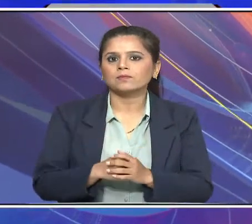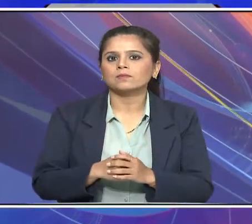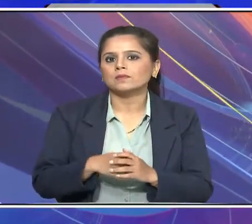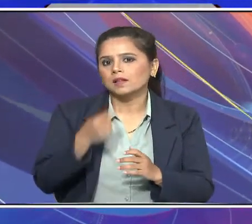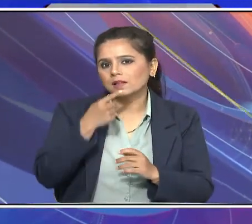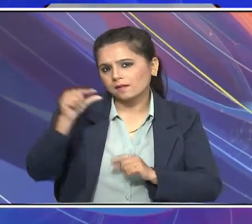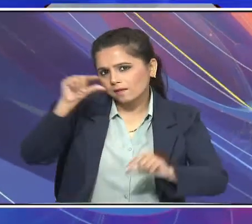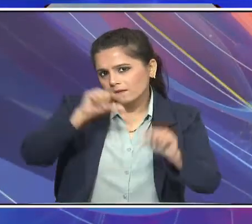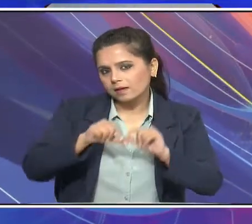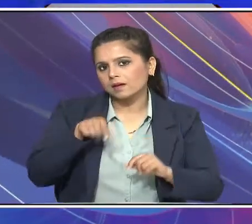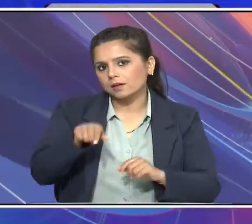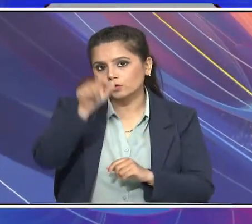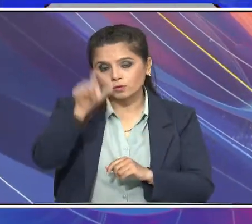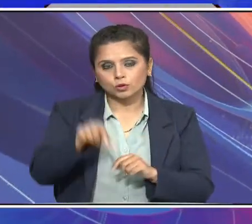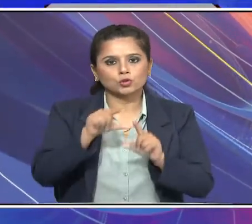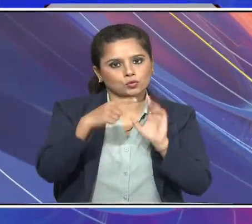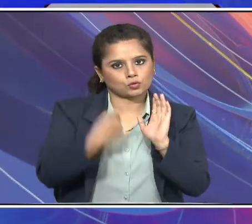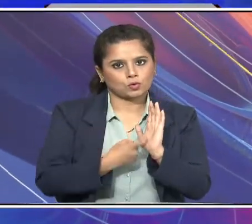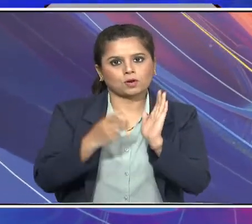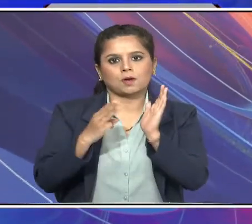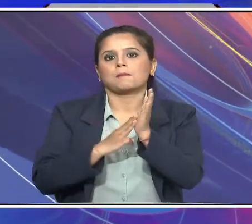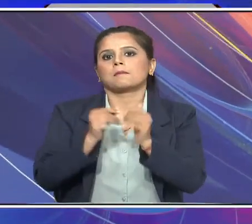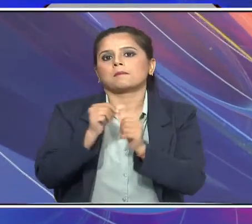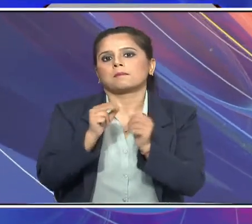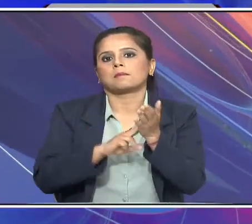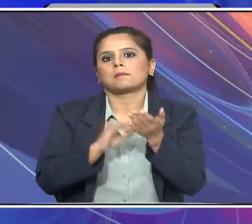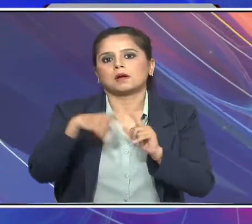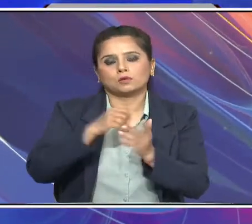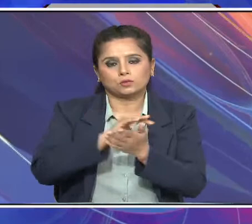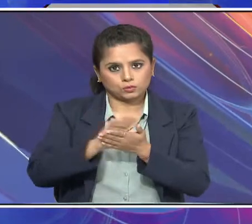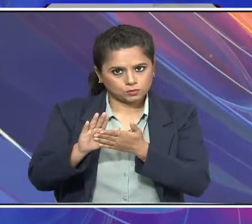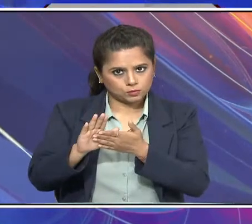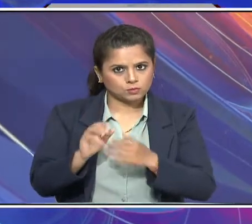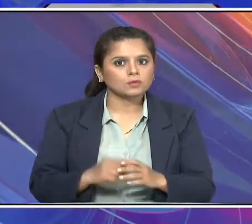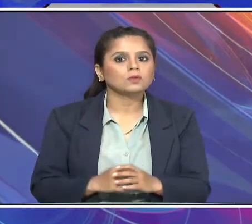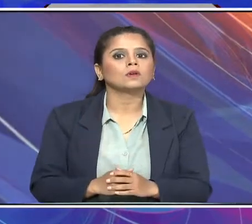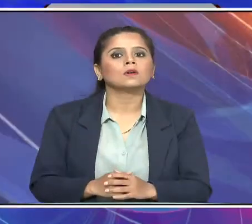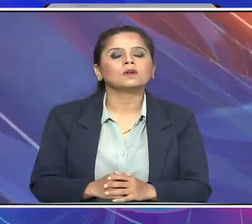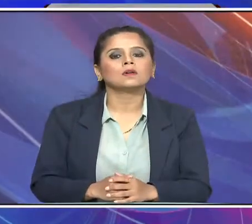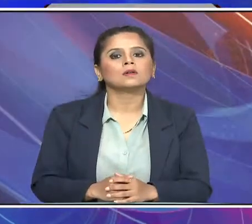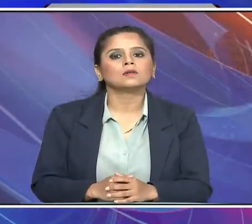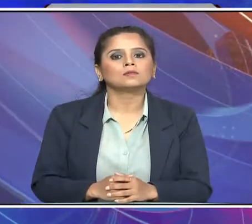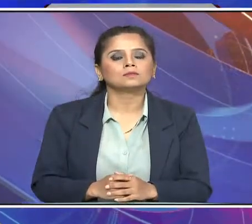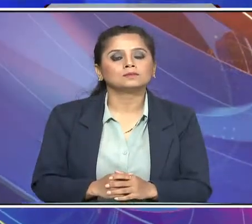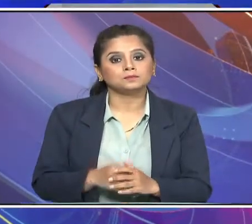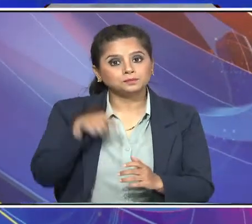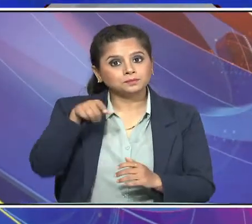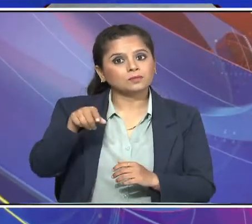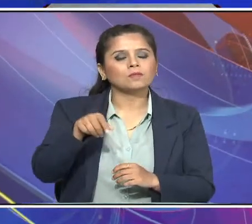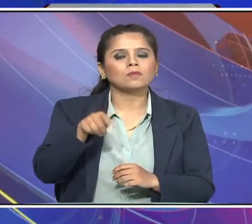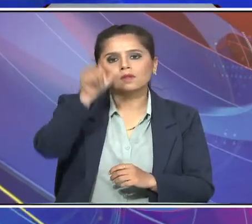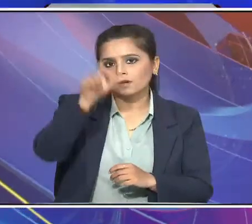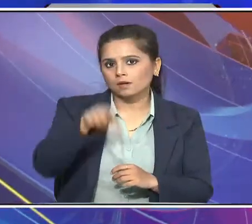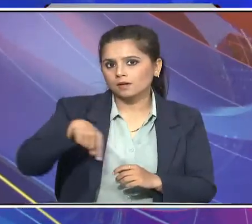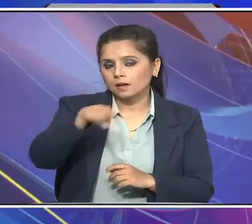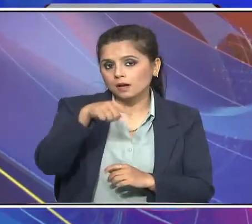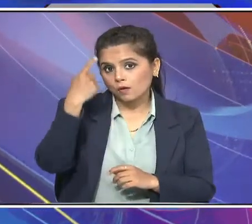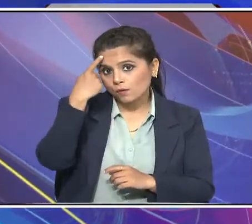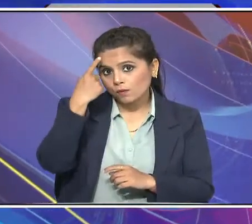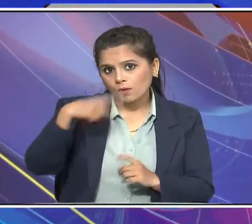मनसुख मानदव्या जी और माननीय मिनिस्टर पर इनफॉरमेशन और ब्रॉडकास्टिंग और यूथ अफेयर और भारत